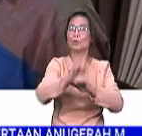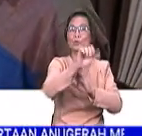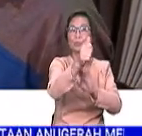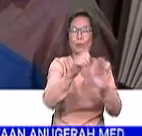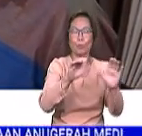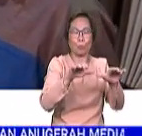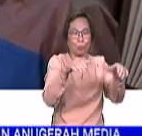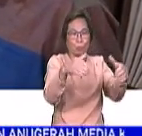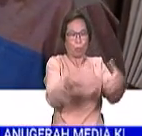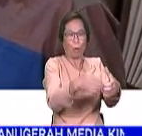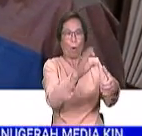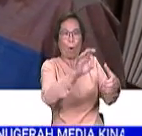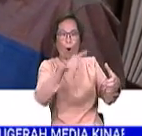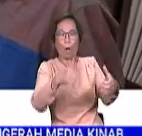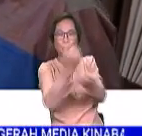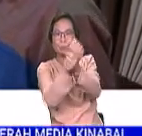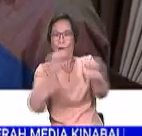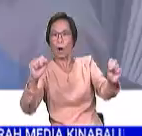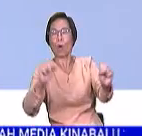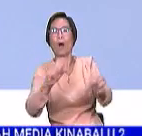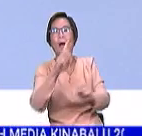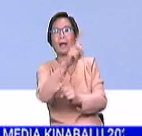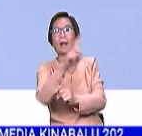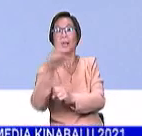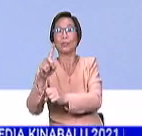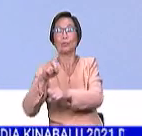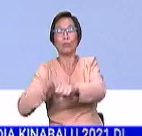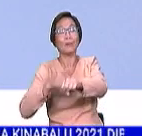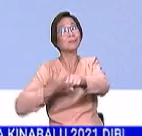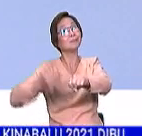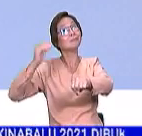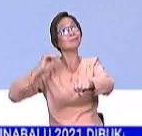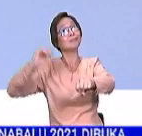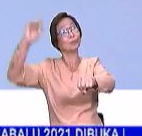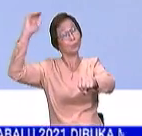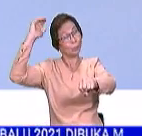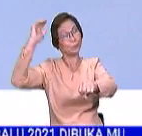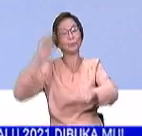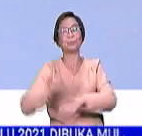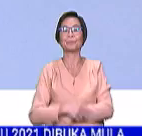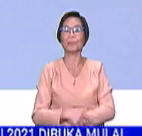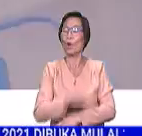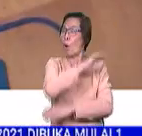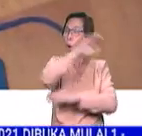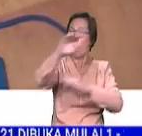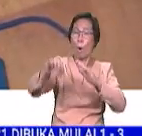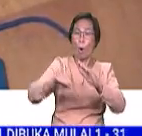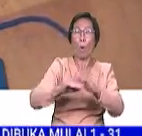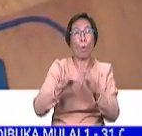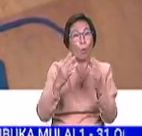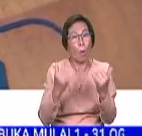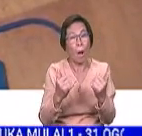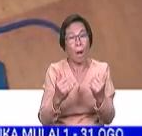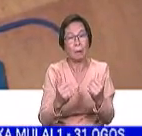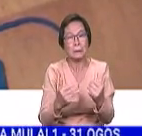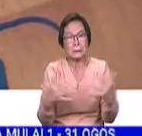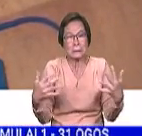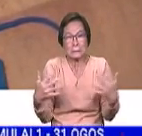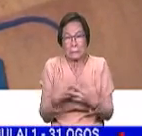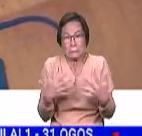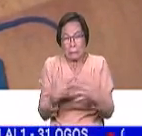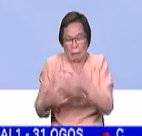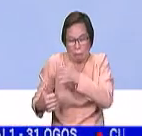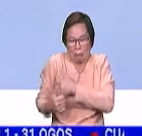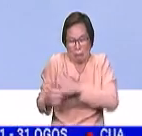10 Bridge dalam Ops daulat lahad Datu suatu masa dahulu segalanya bagi menepis kegentaran